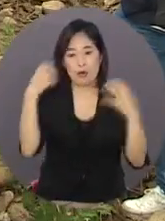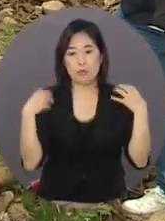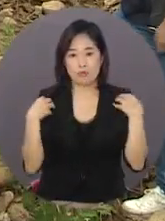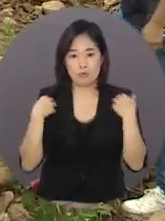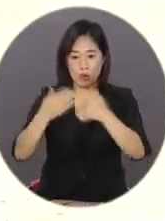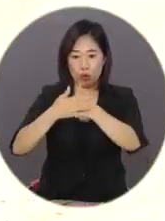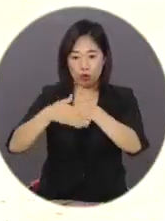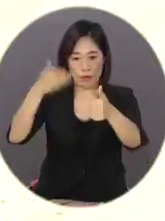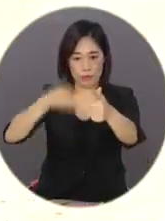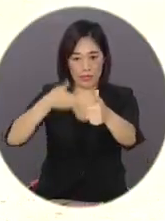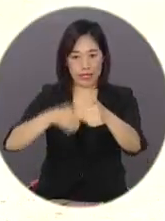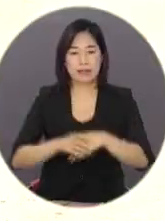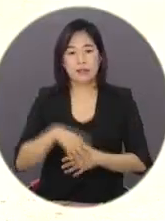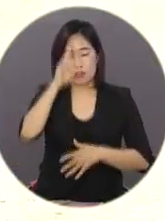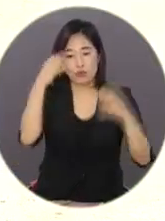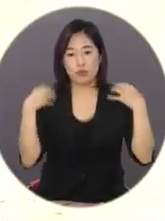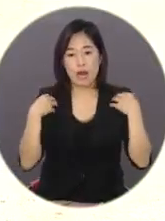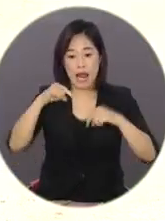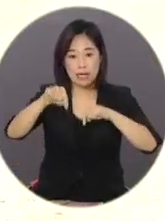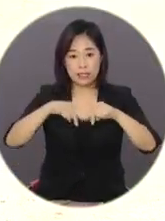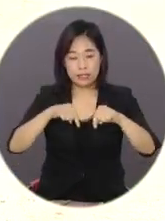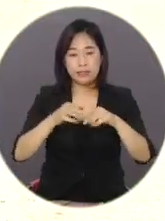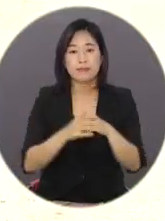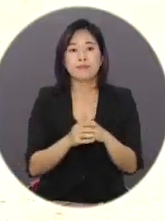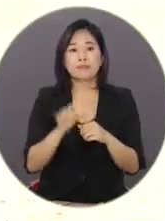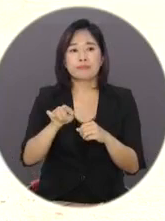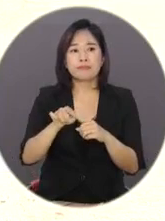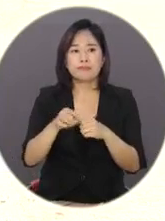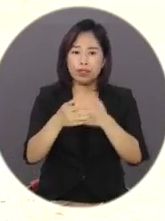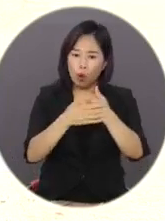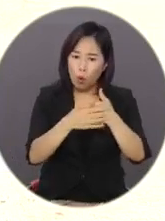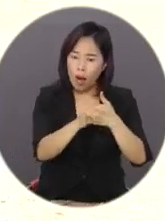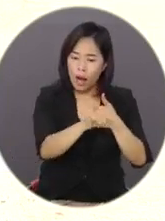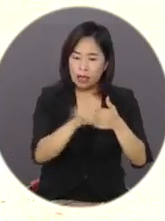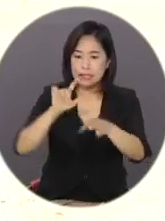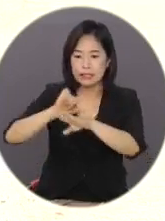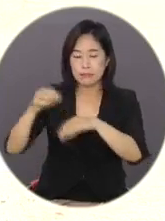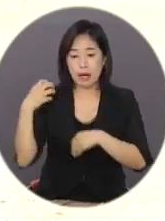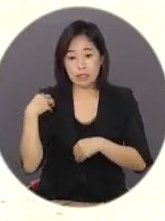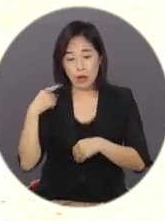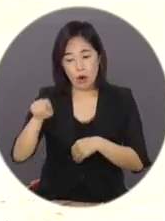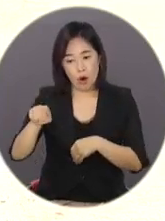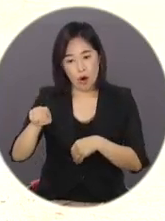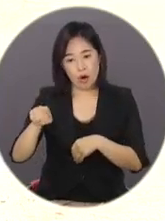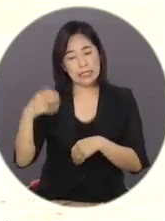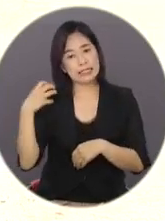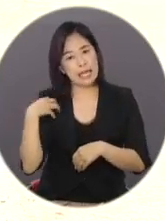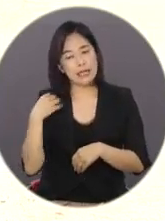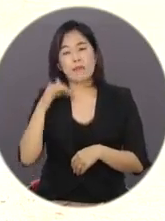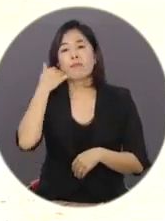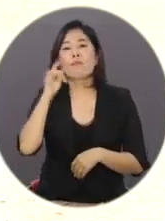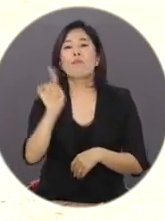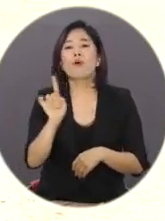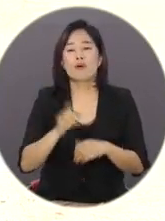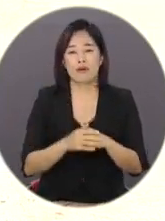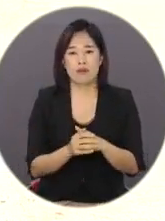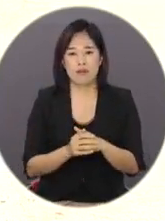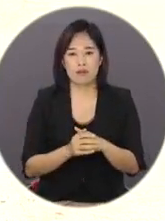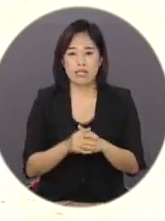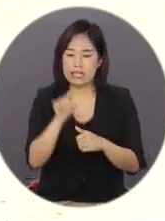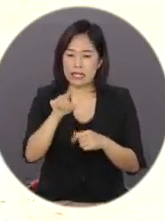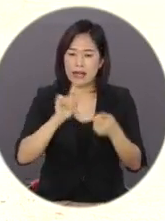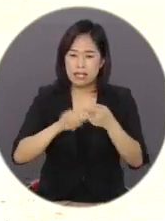강조했습니다. 중앙정부가 거들어줄 거냐 아니면 지자체 책임으로 해야 될 거냐에 대한 관심이 가장 클 것